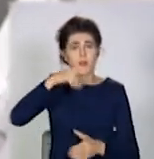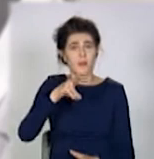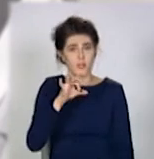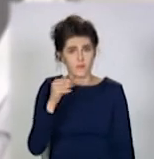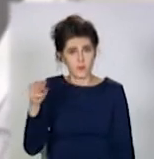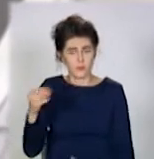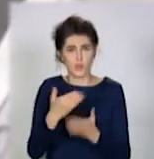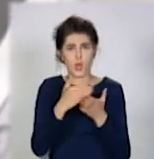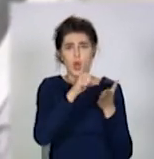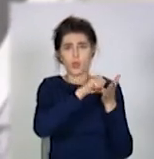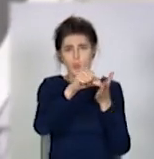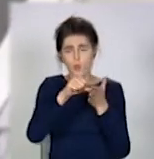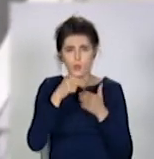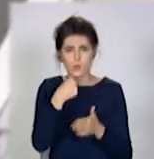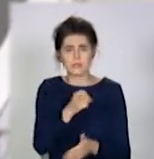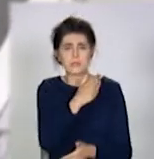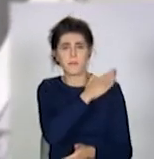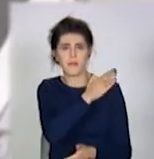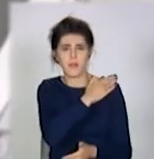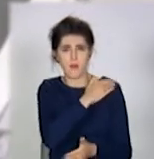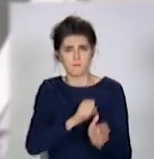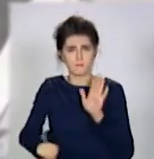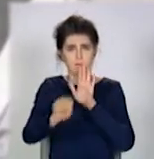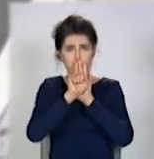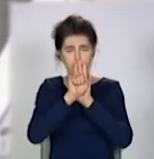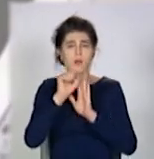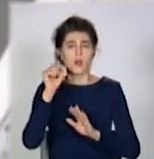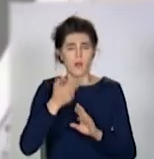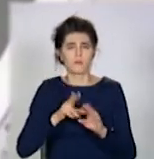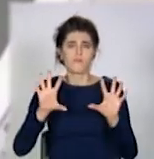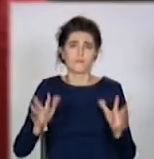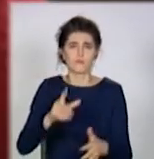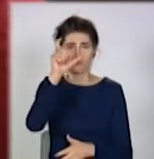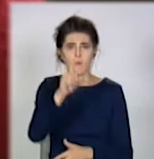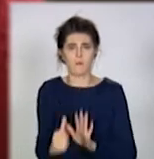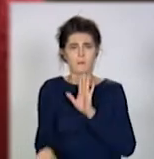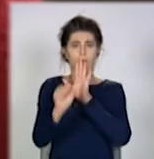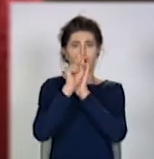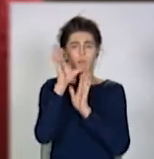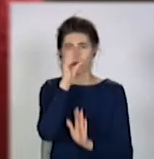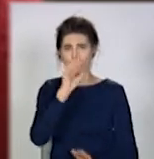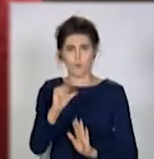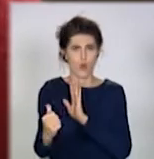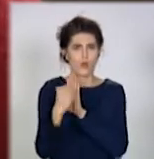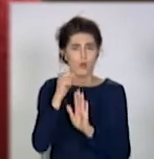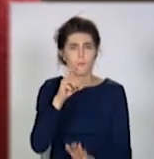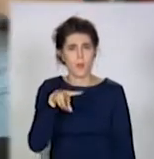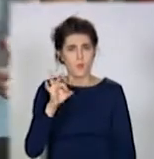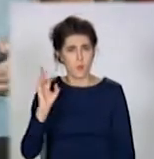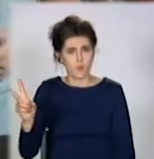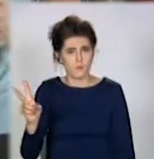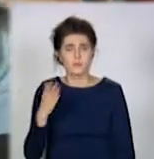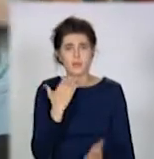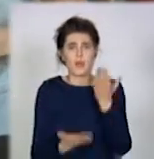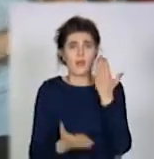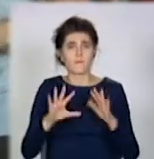становиться всегда лучше спиной к кнопкам. Щоб чоловік, який буде нападати, щоб на кнопку не нажав і не заблокував ліфт. А